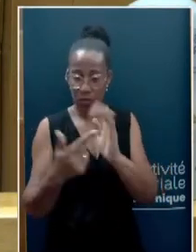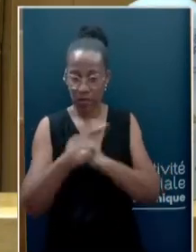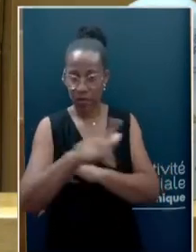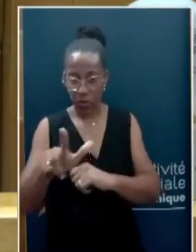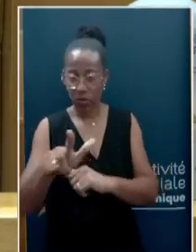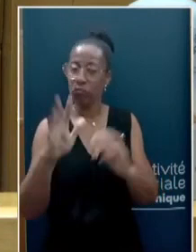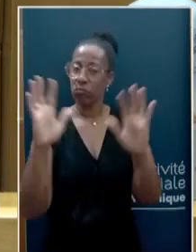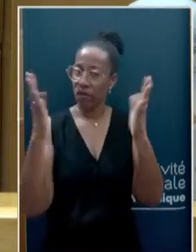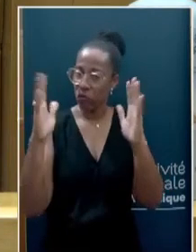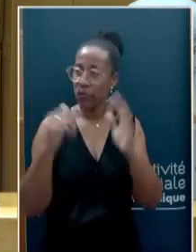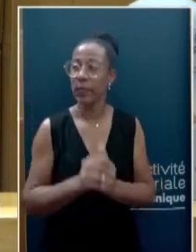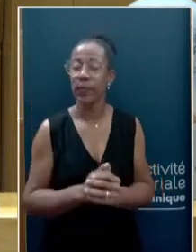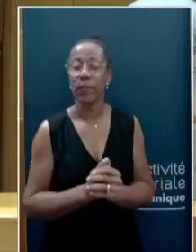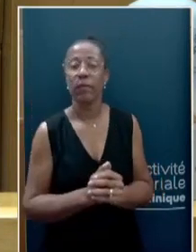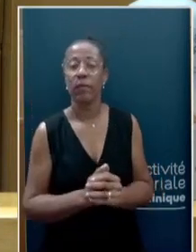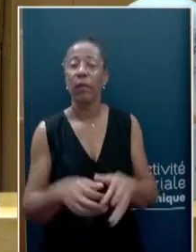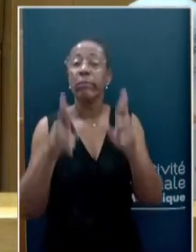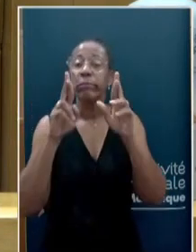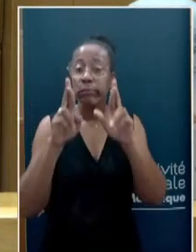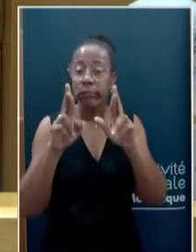bravo. Nous espérons que